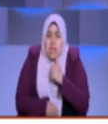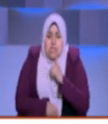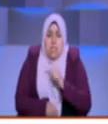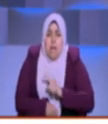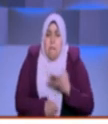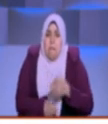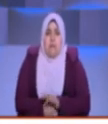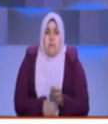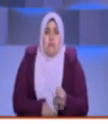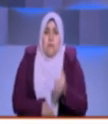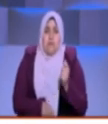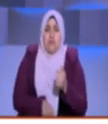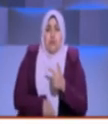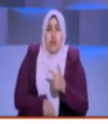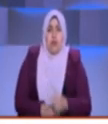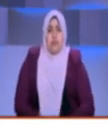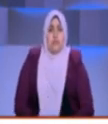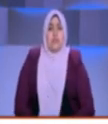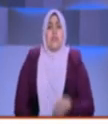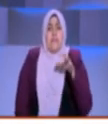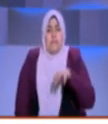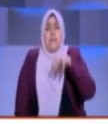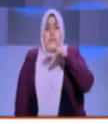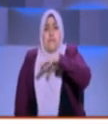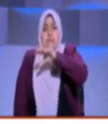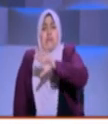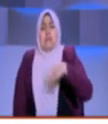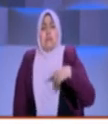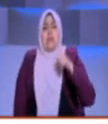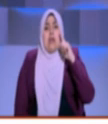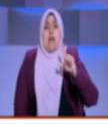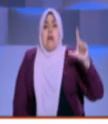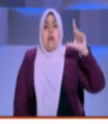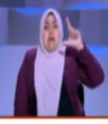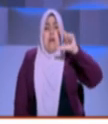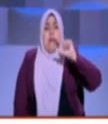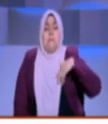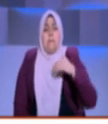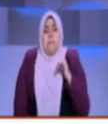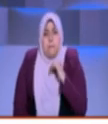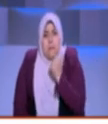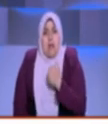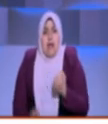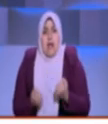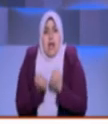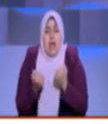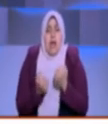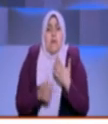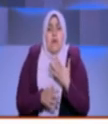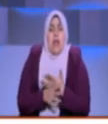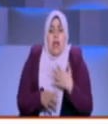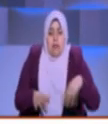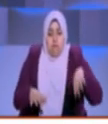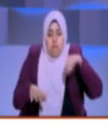عما حدث سواء في إيطاليا أو في إسبانيا. الرئيس ماكرون يحاول أن يكون الرئيس المتواجد وسط